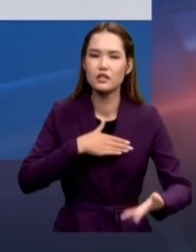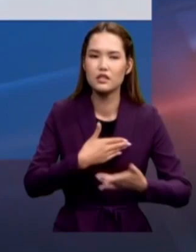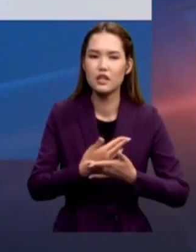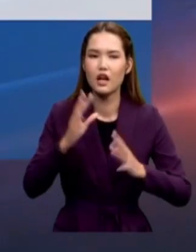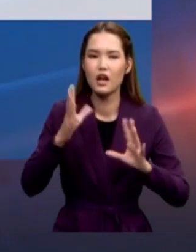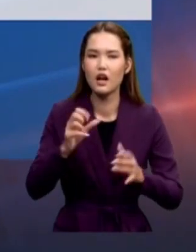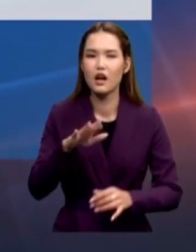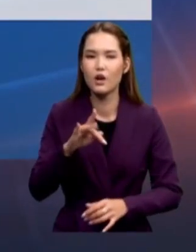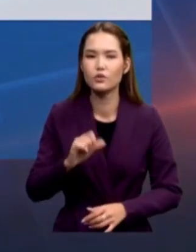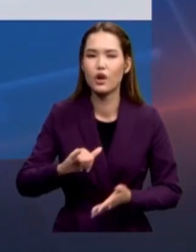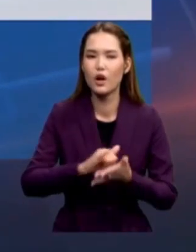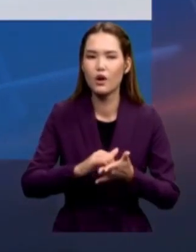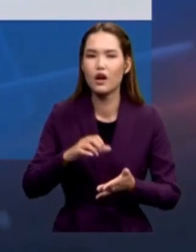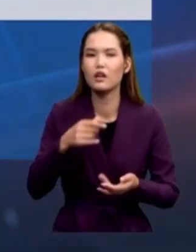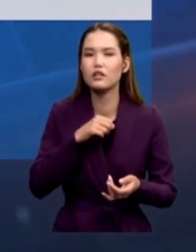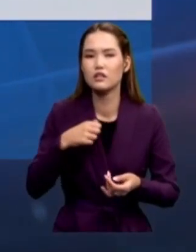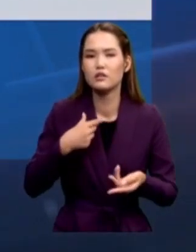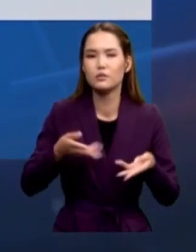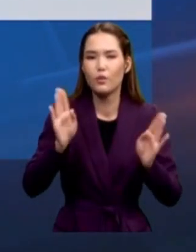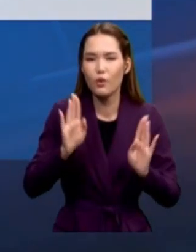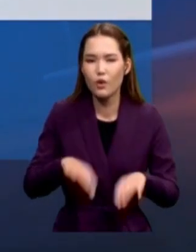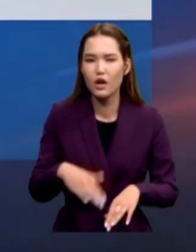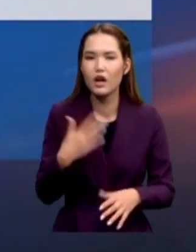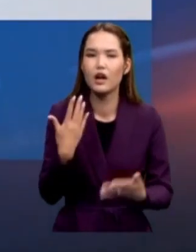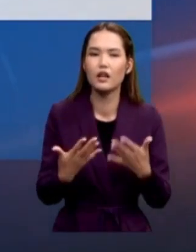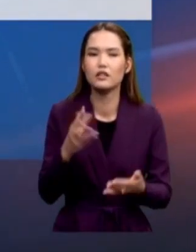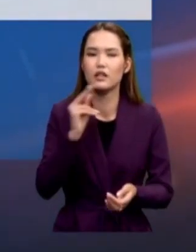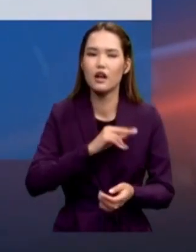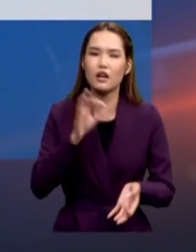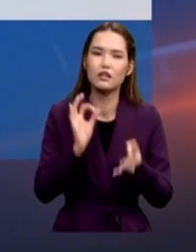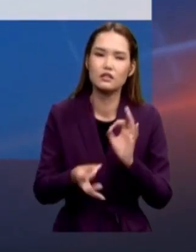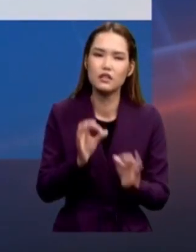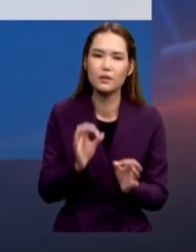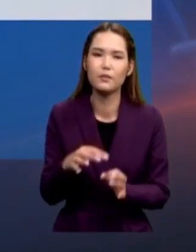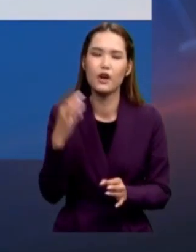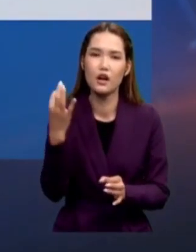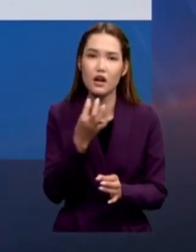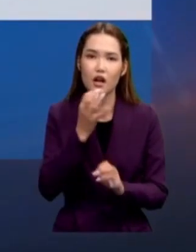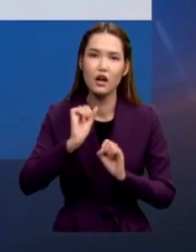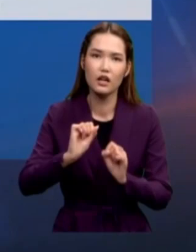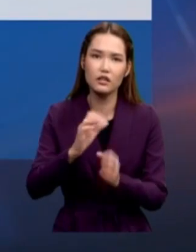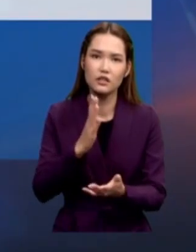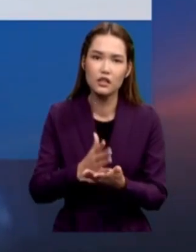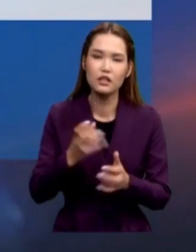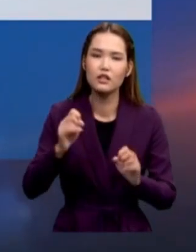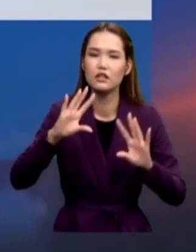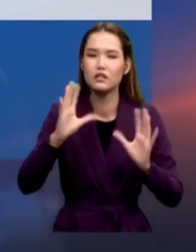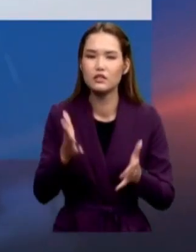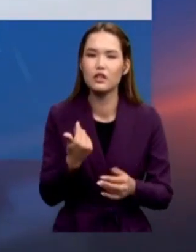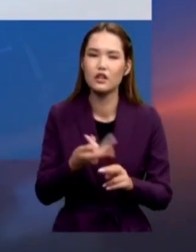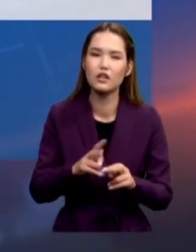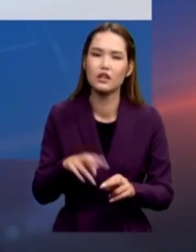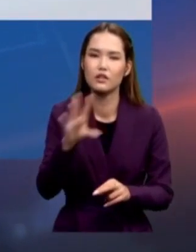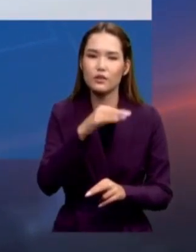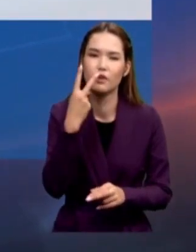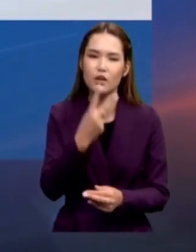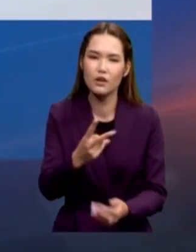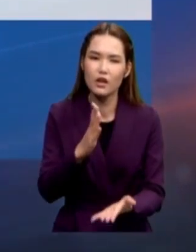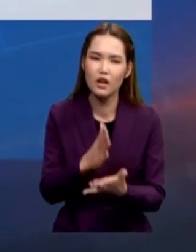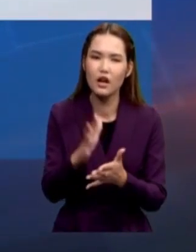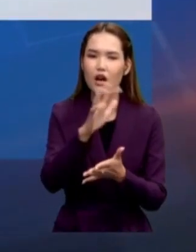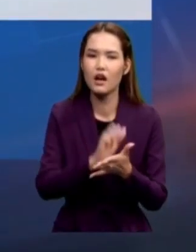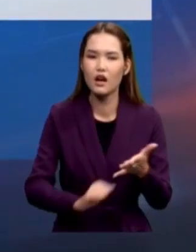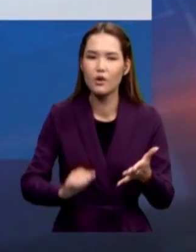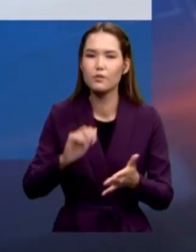Актобе самодостаточны. Если все в работе, нормальная диспетчеризация и защита. Но вот случилось. На маяк выпал блок, а отключился